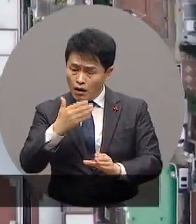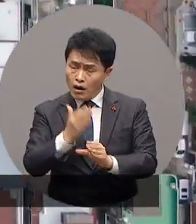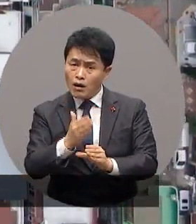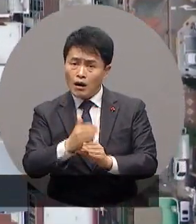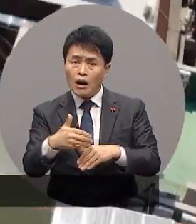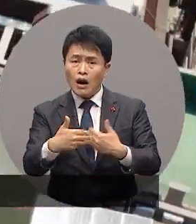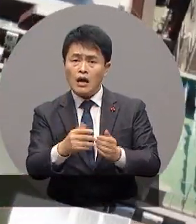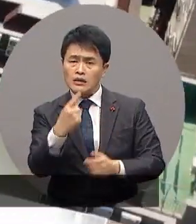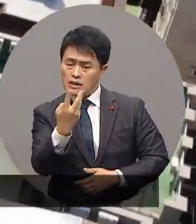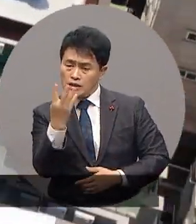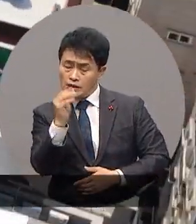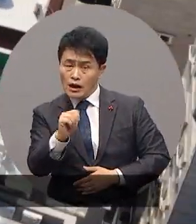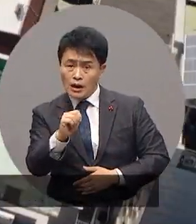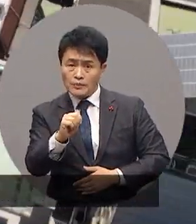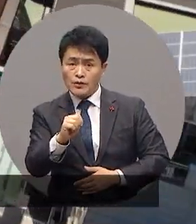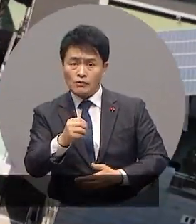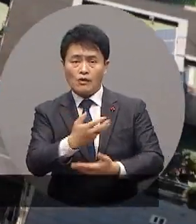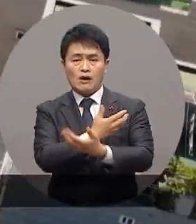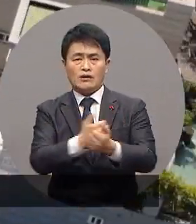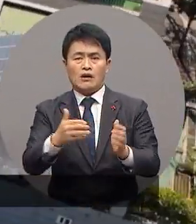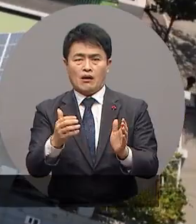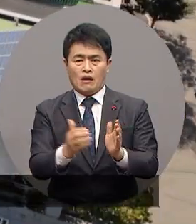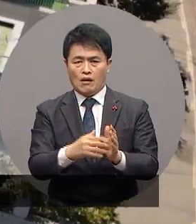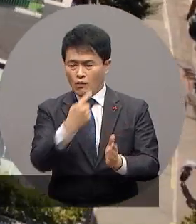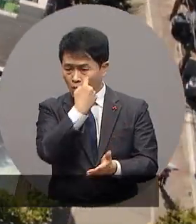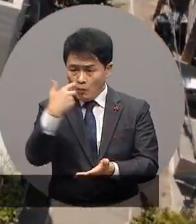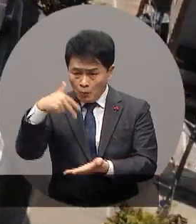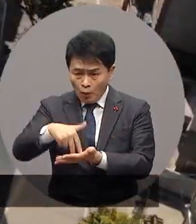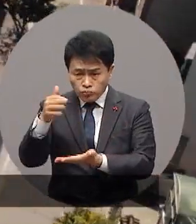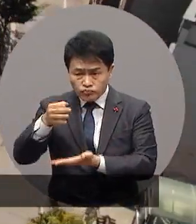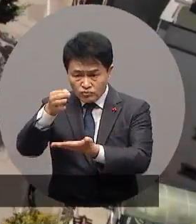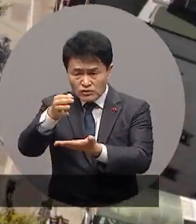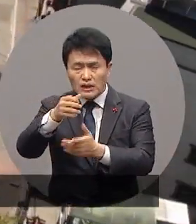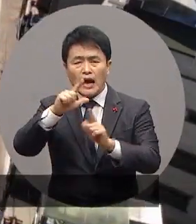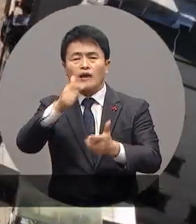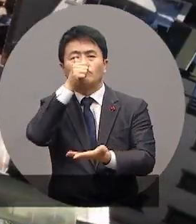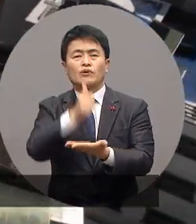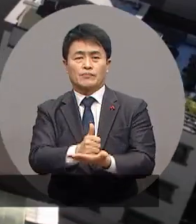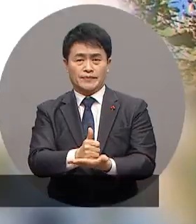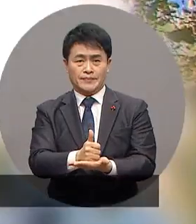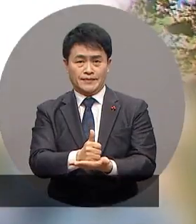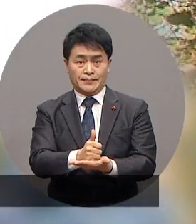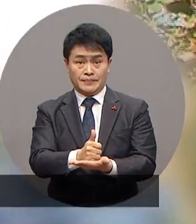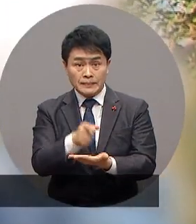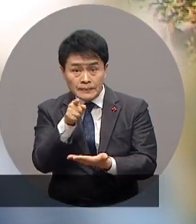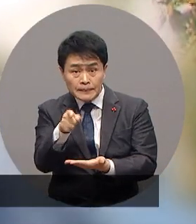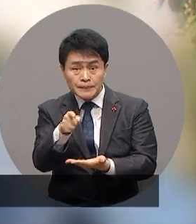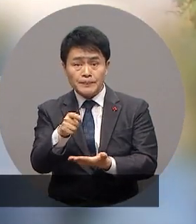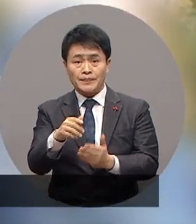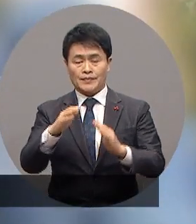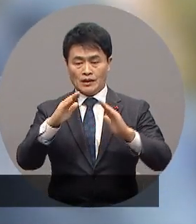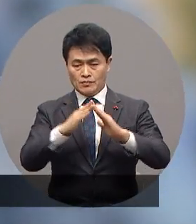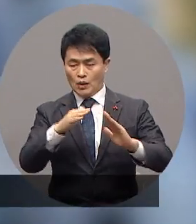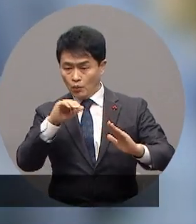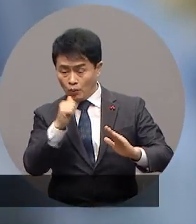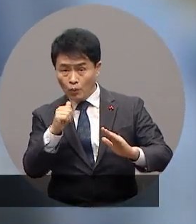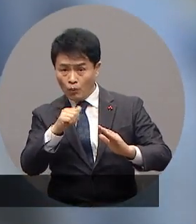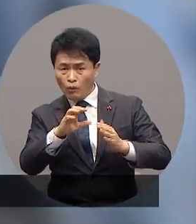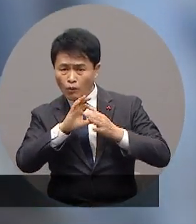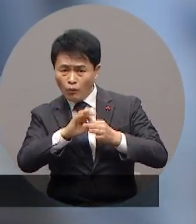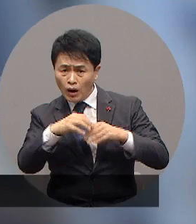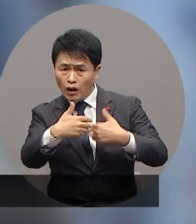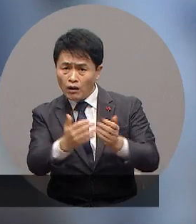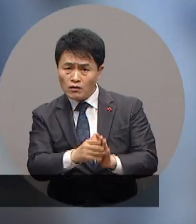안팎의 임대차 계약을 맺은 뒤 보증금을 돌려주지 않은 혐의를 받고 있습니다. 이들은 부동산 임대업 관련 등